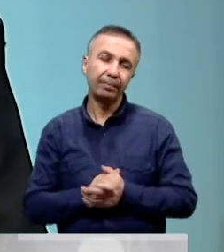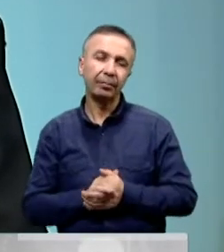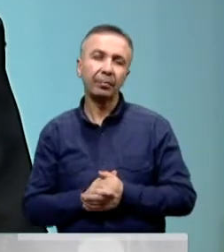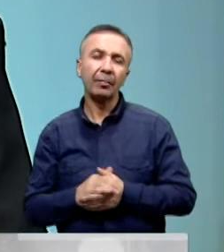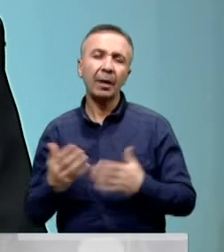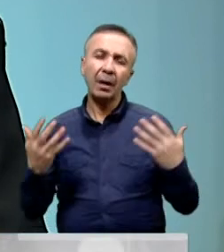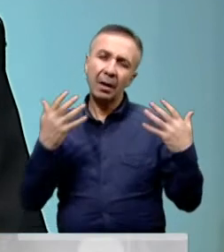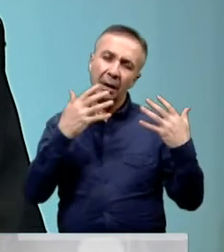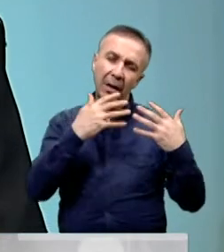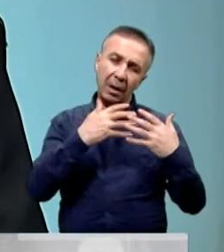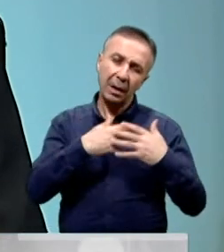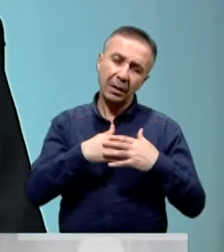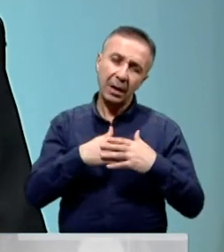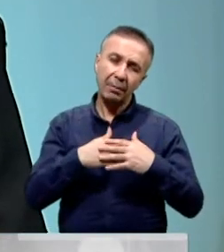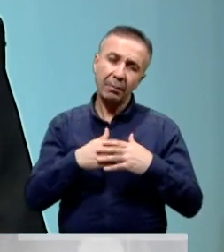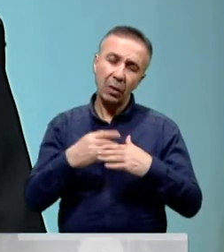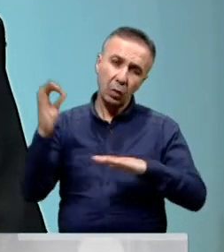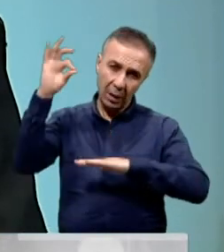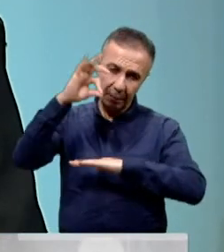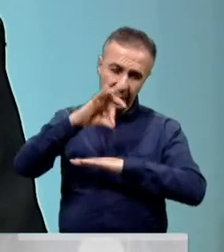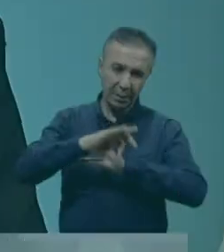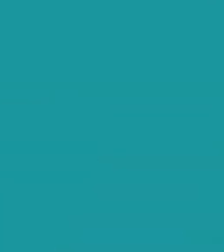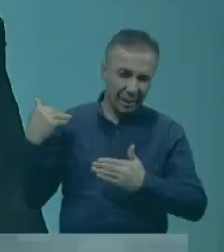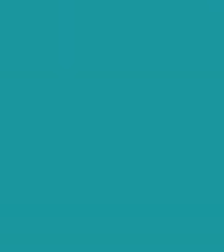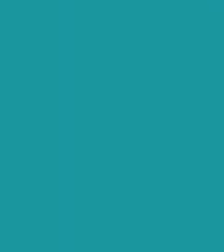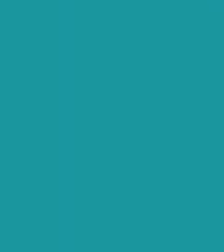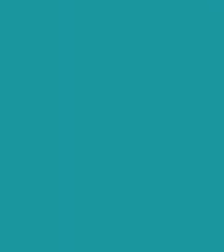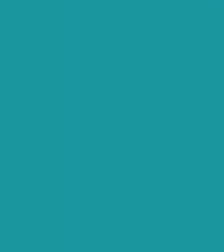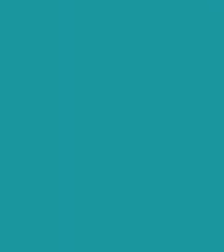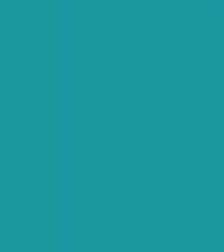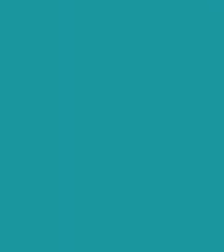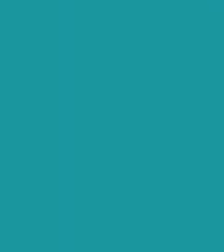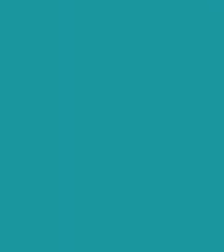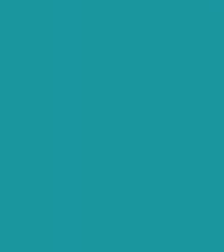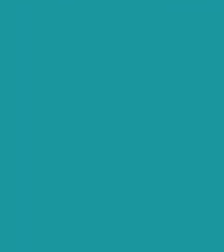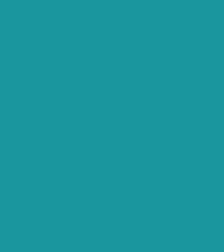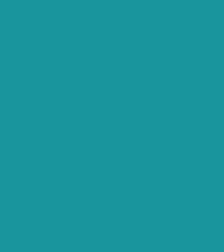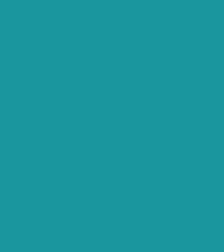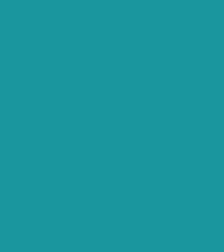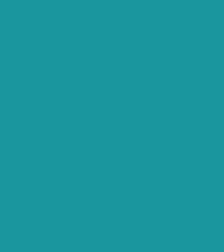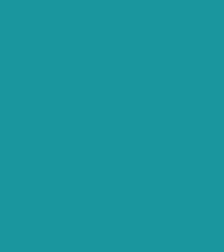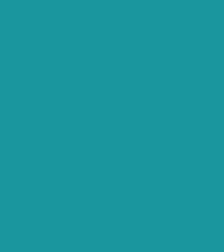akşam güneş batımına kadarki oruçtur kastedilen. Doğru şekliyle niyet böyledir.